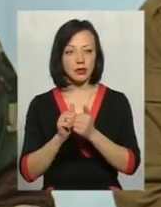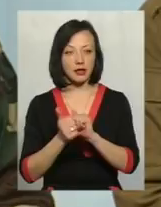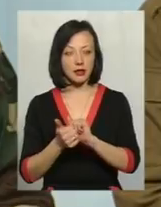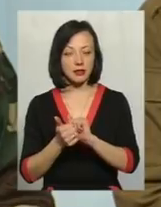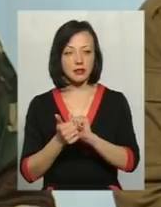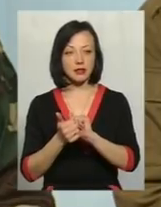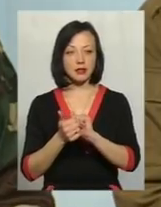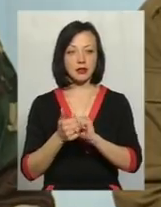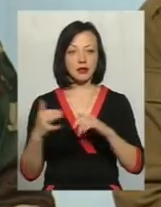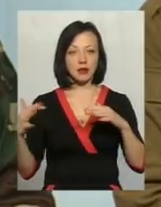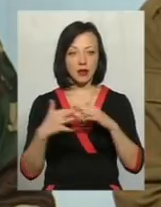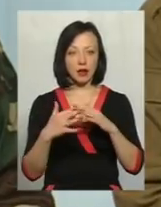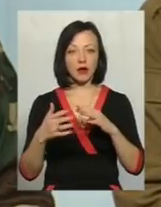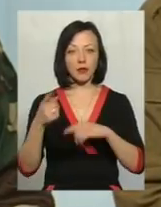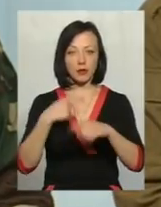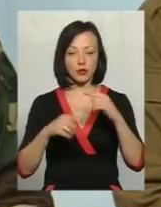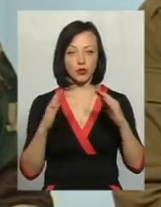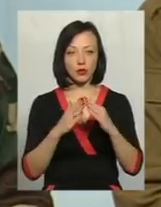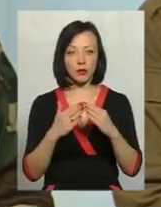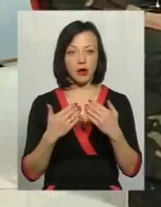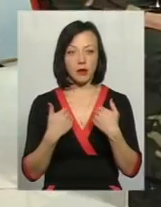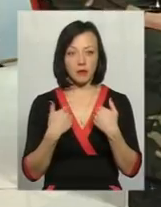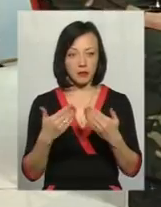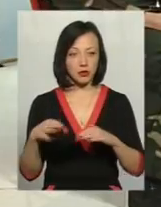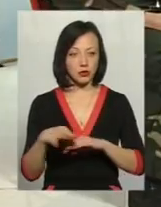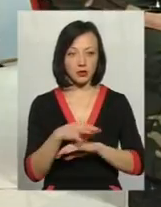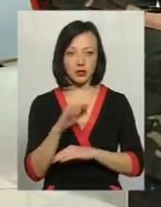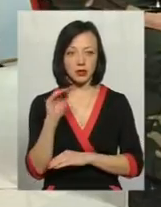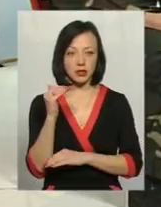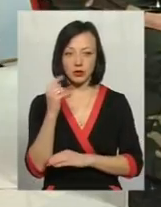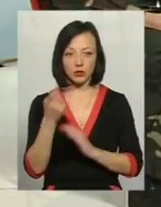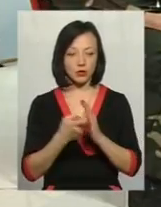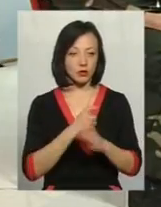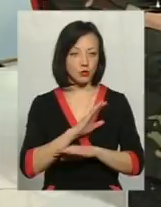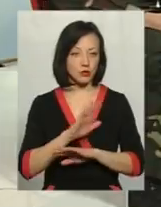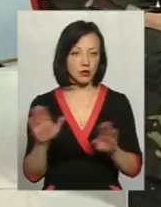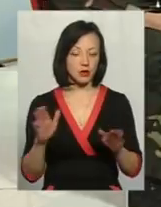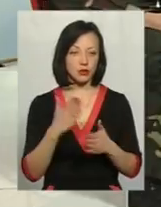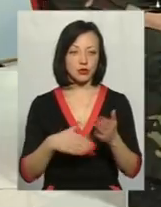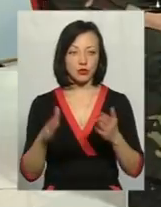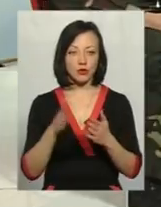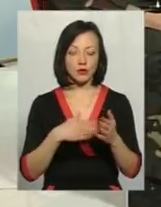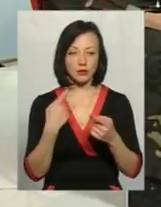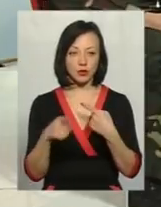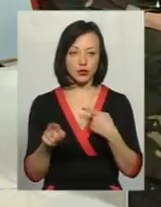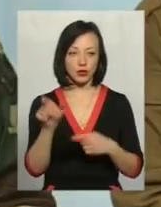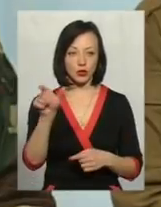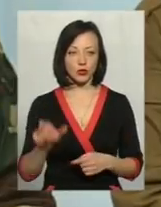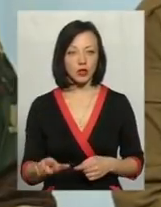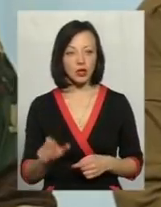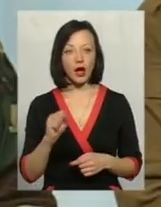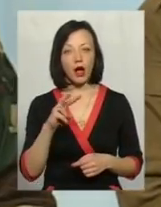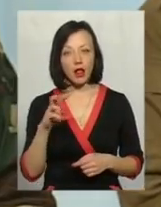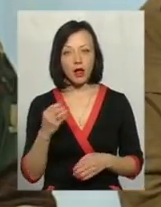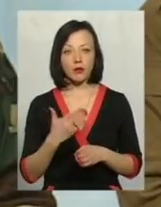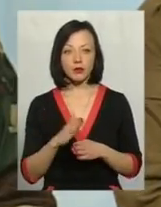ротації приїхав, він приїхав додому, ми з супругою дитину не знали. Зовсім друга дитина. Але